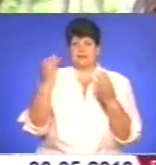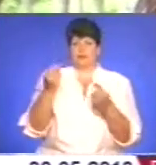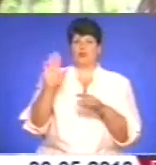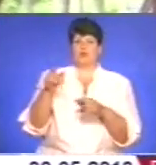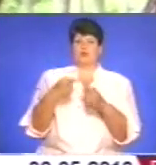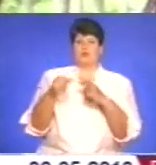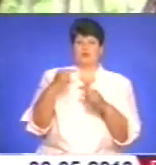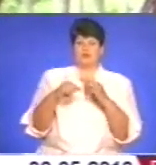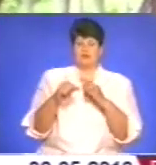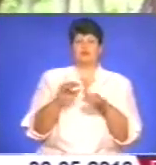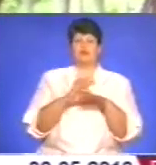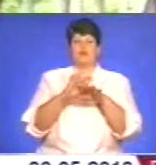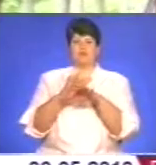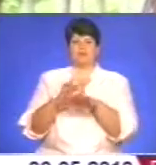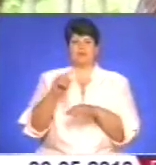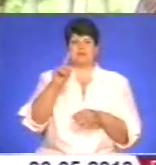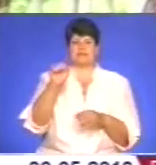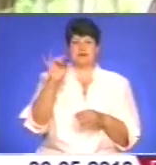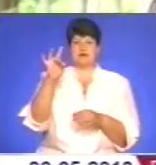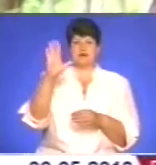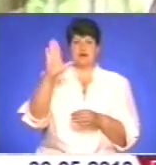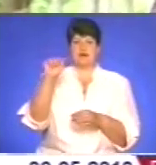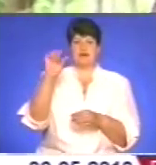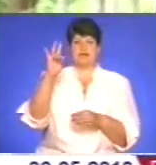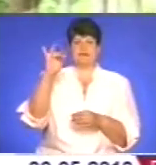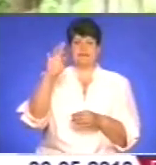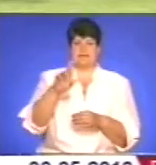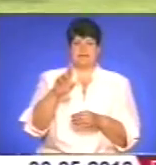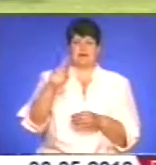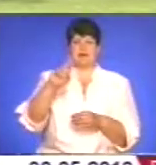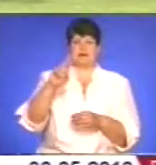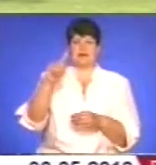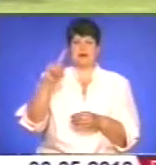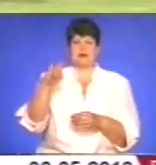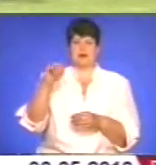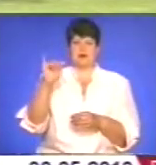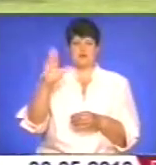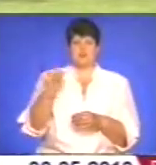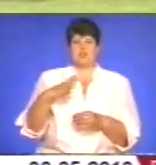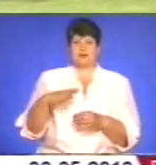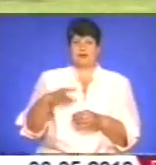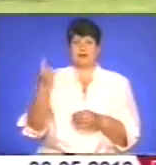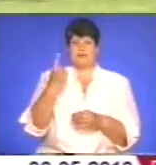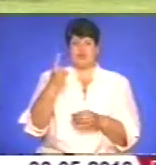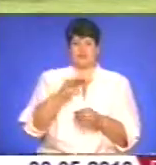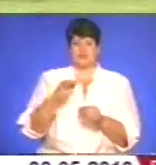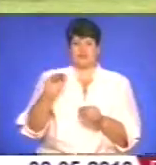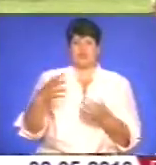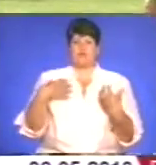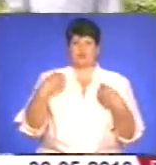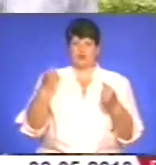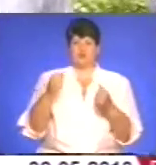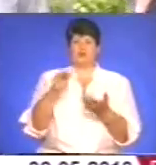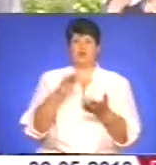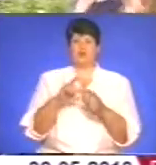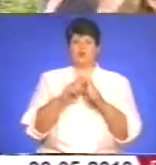І возимо дітей в Зарваницю і в Язлівець. Чекають на перших відвідувачів і в оздоровчому комплексі